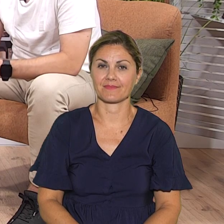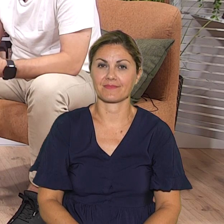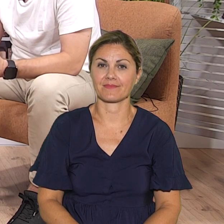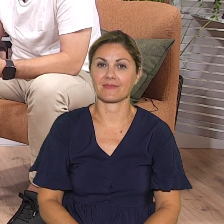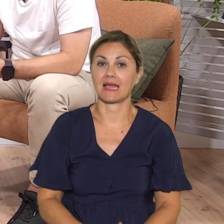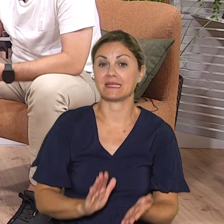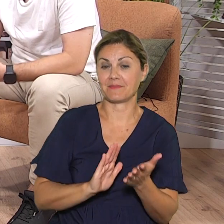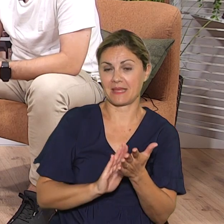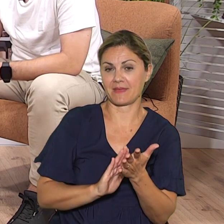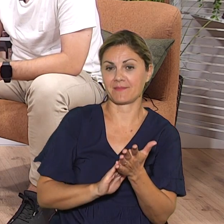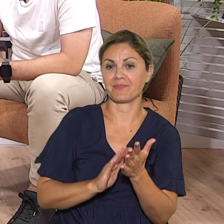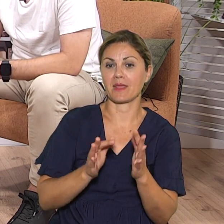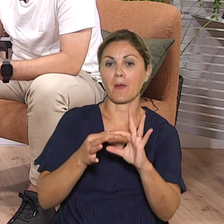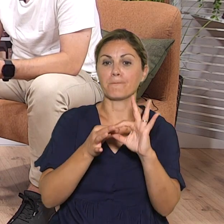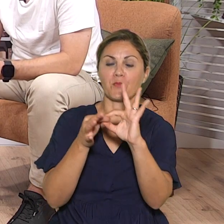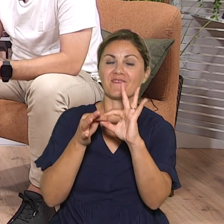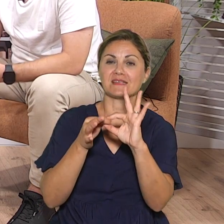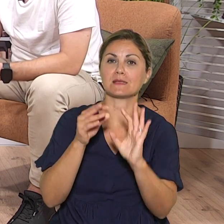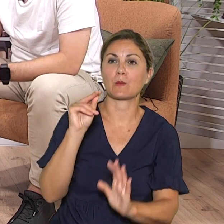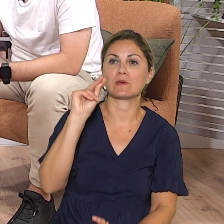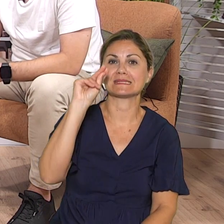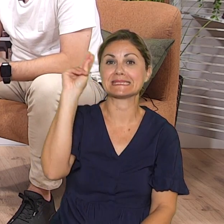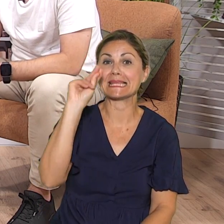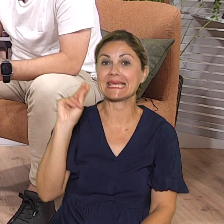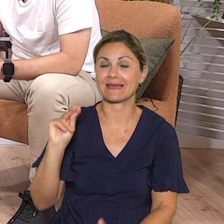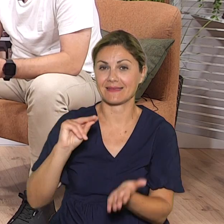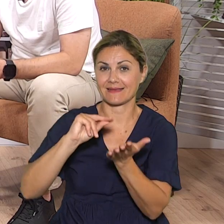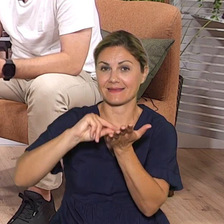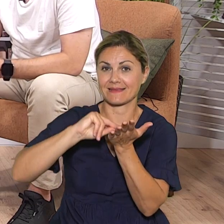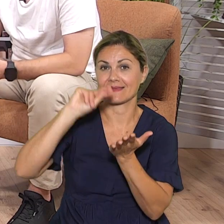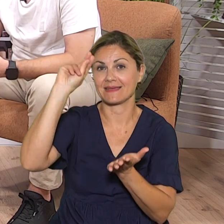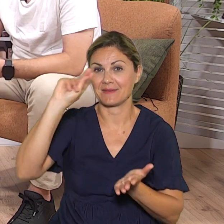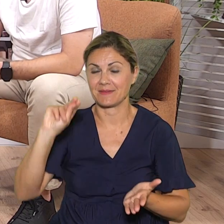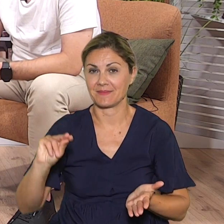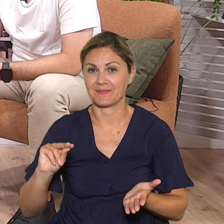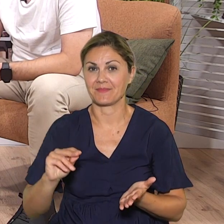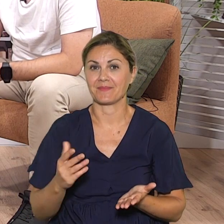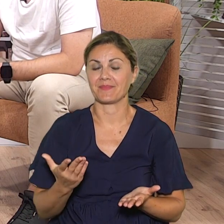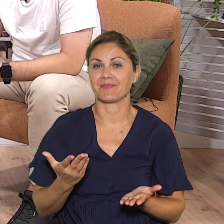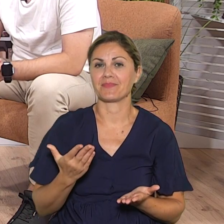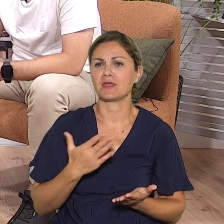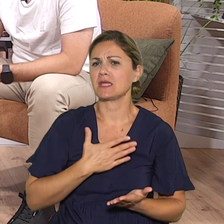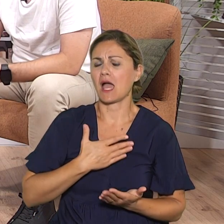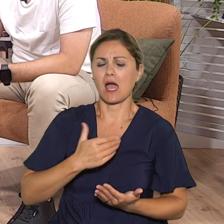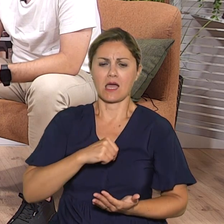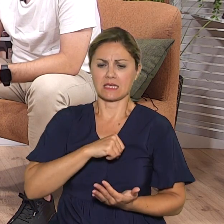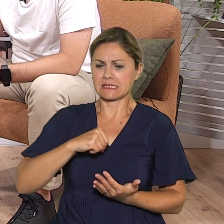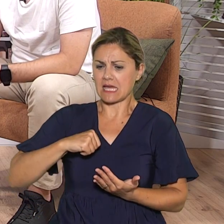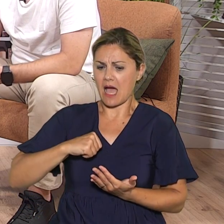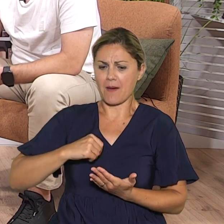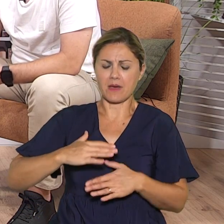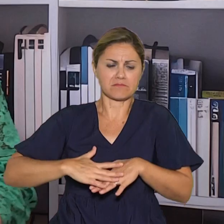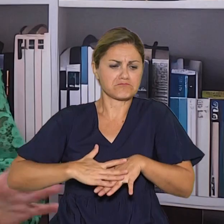čijim dijelima najviše uživate? Je li imate možda nekog slikara omiljenog? Nemam.